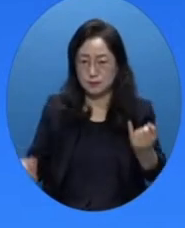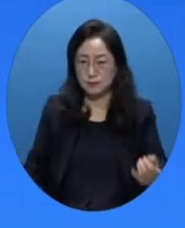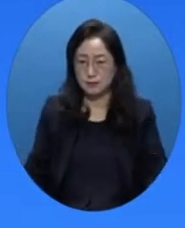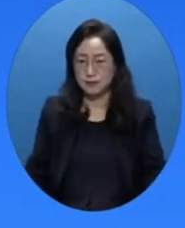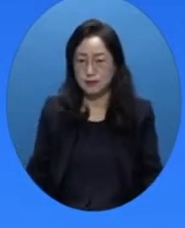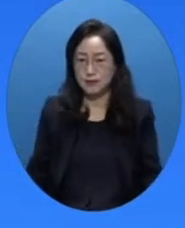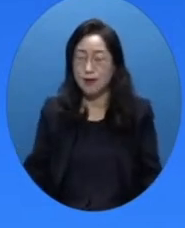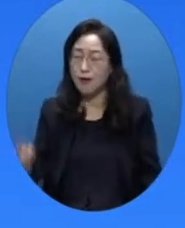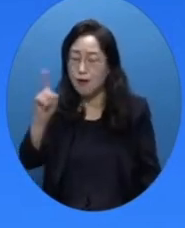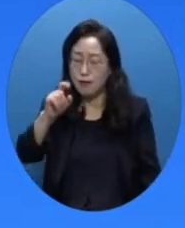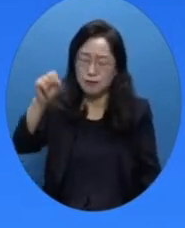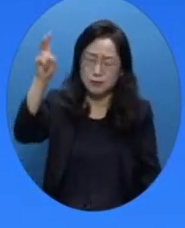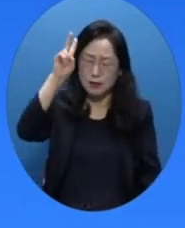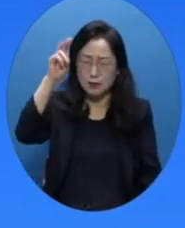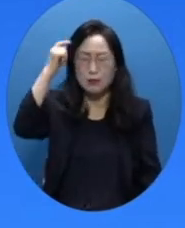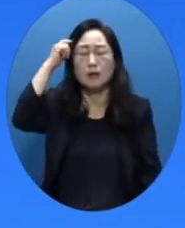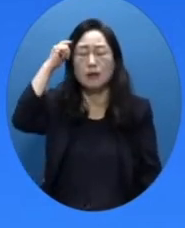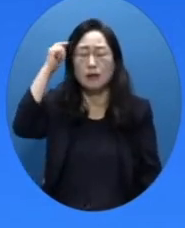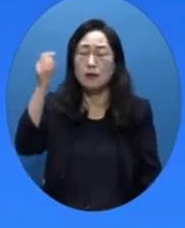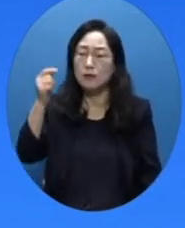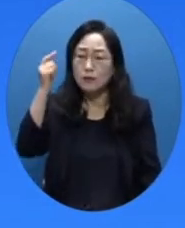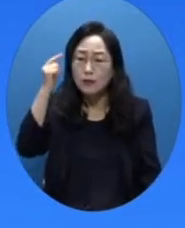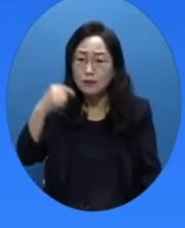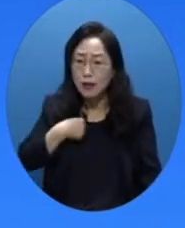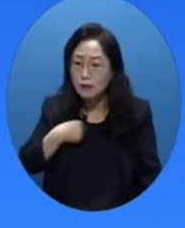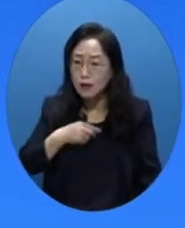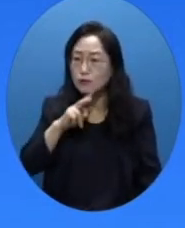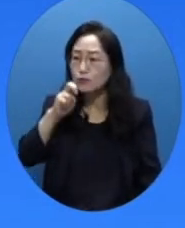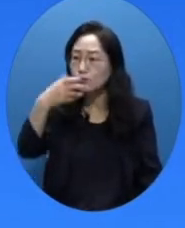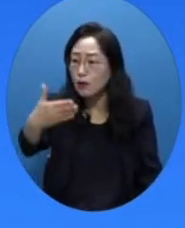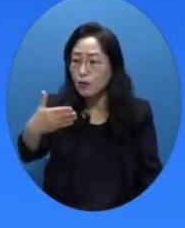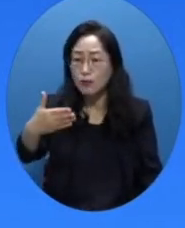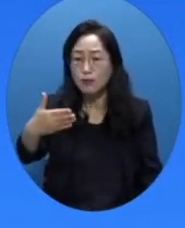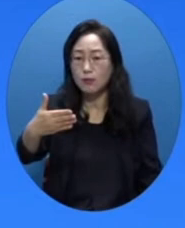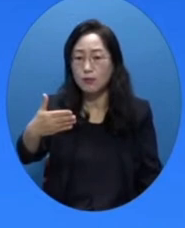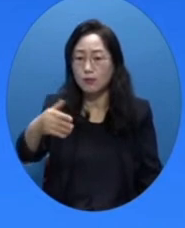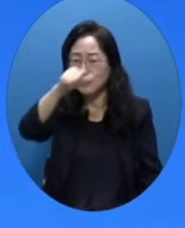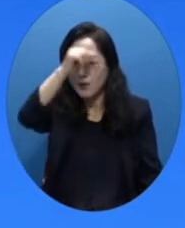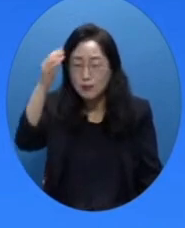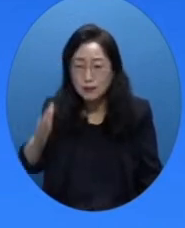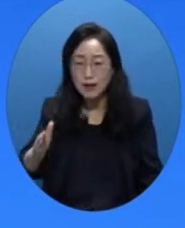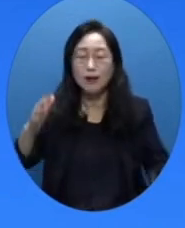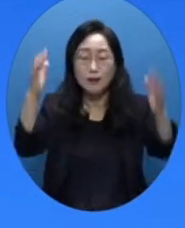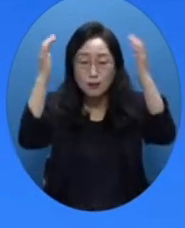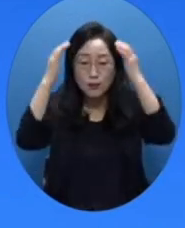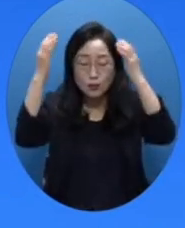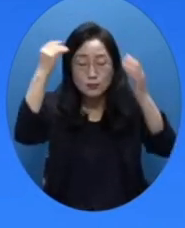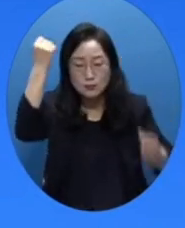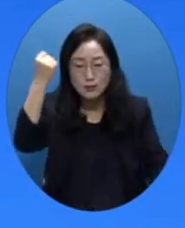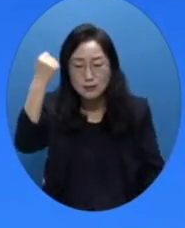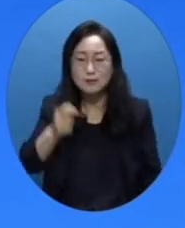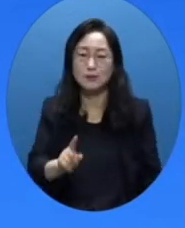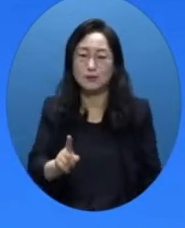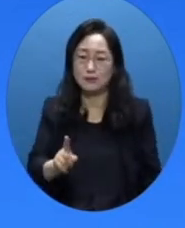어느 날 불현듯 그런 생각이 들었습니다. 내 나이가 29살인데 평생 내가 이곳 생활하면 살아야 되나?